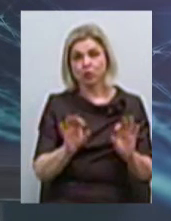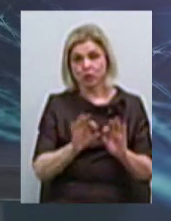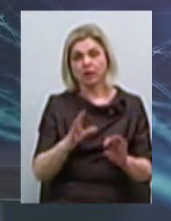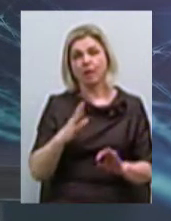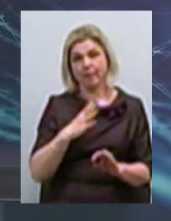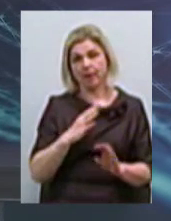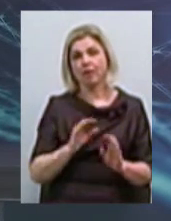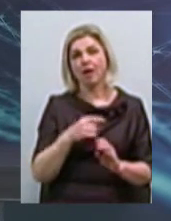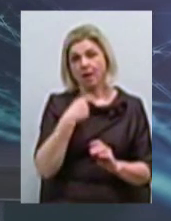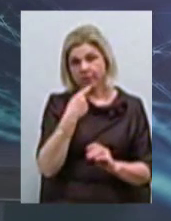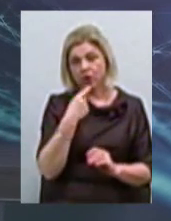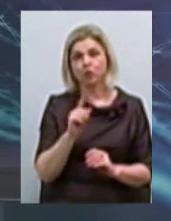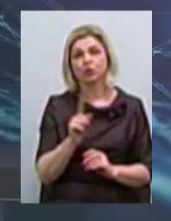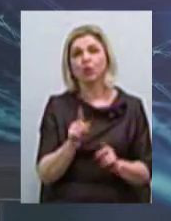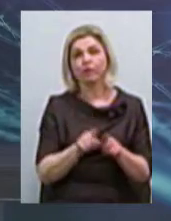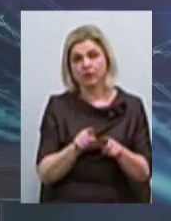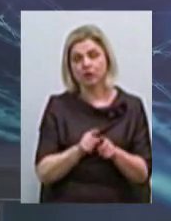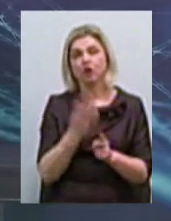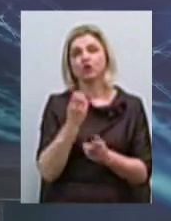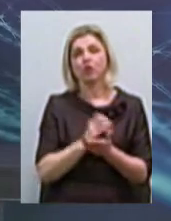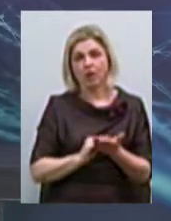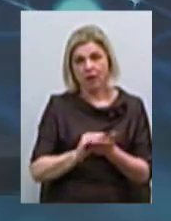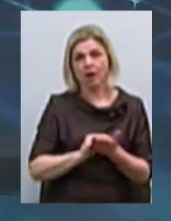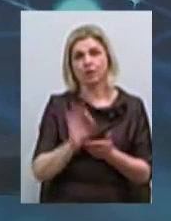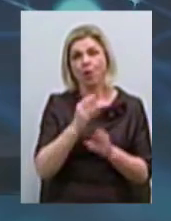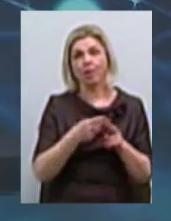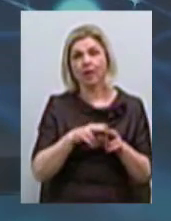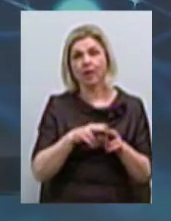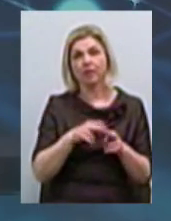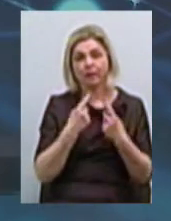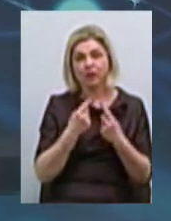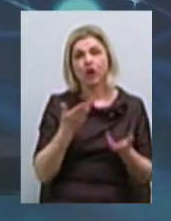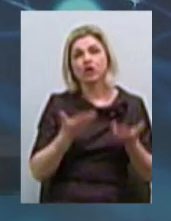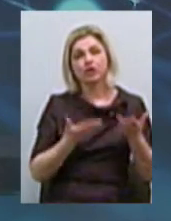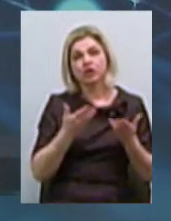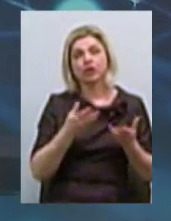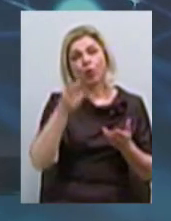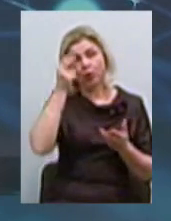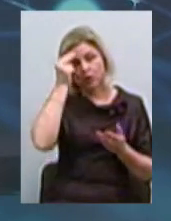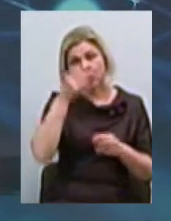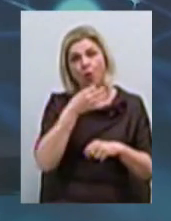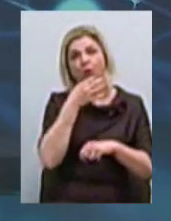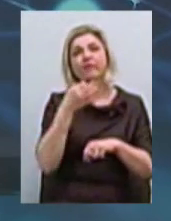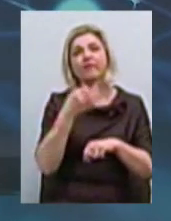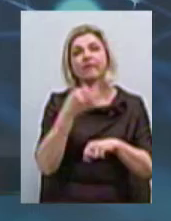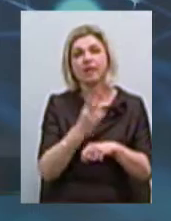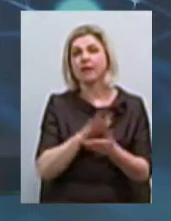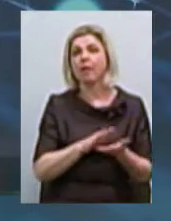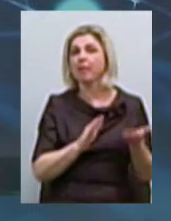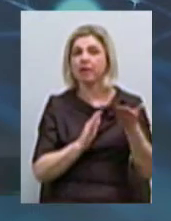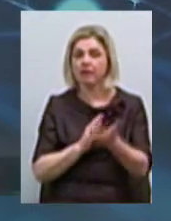було зазначено, але все ж таки давайте ще раз про це поговоримо. Чи передбачена відповідальність за неподання